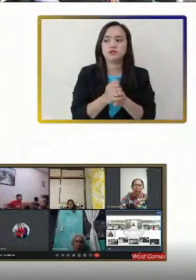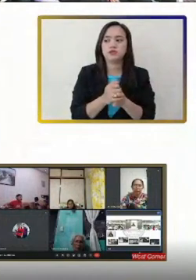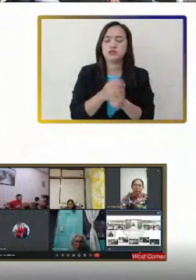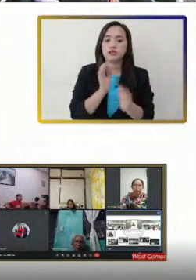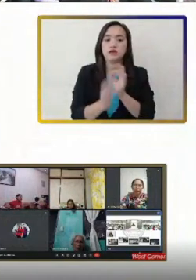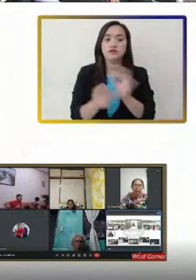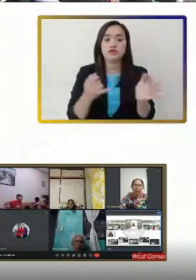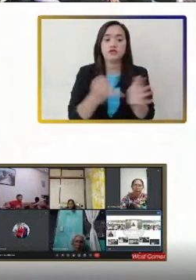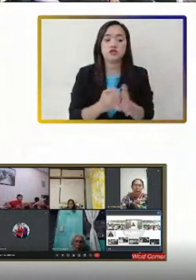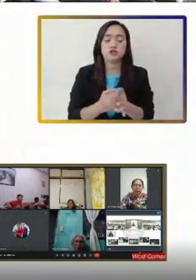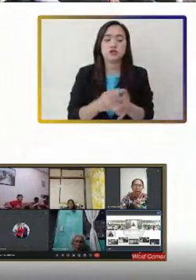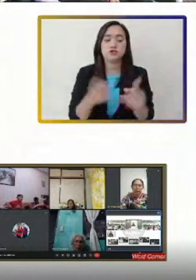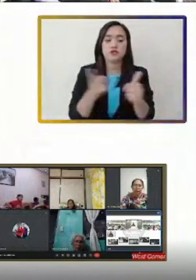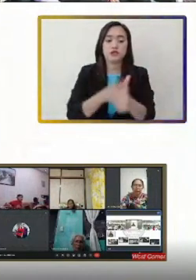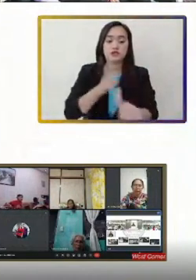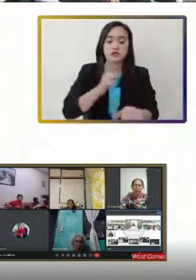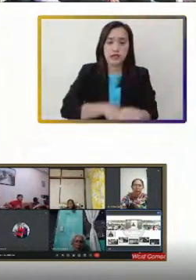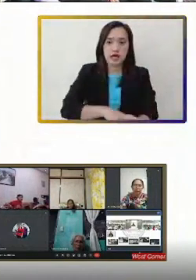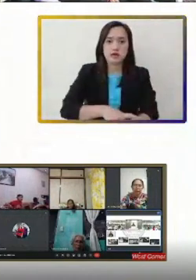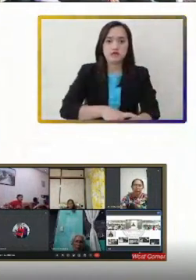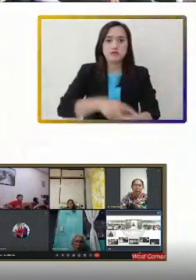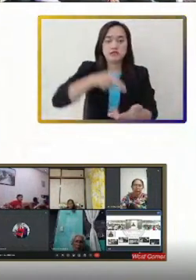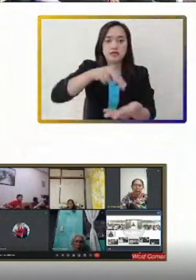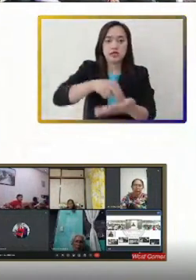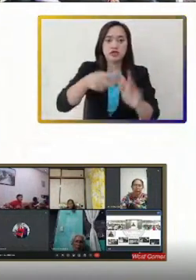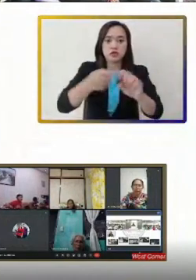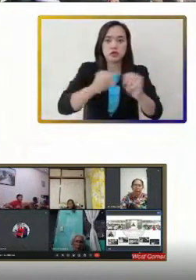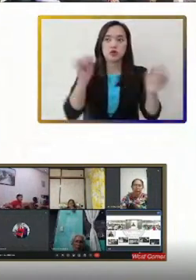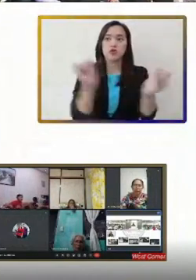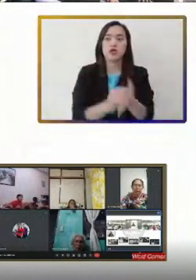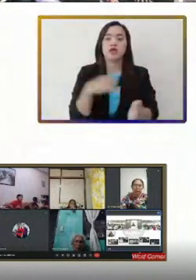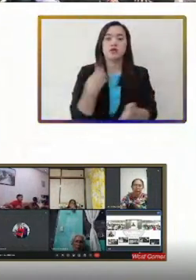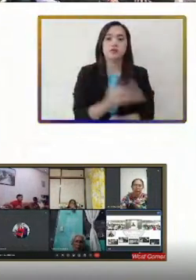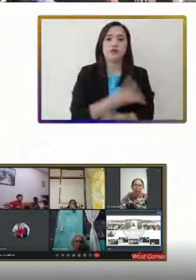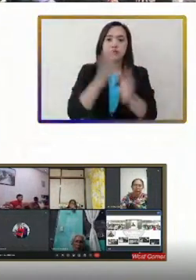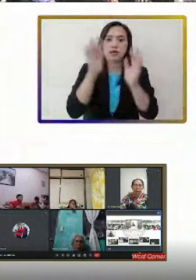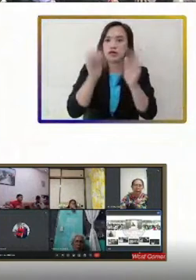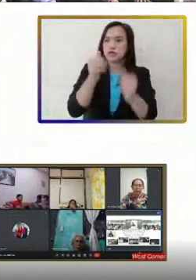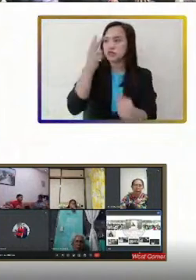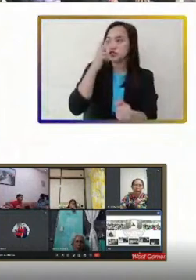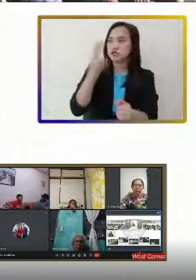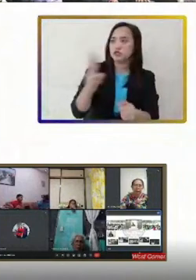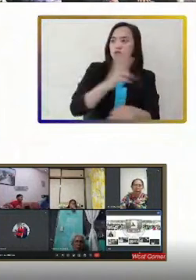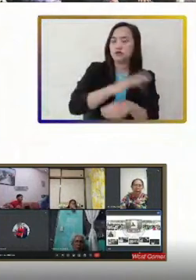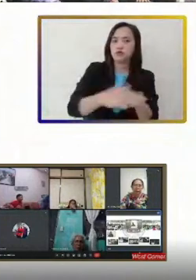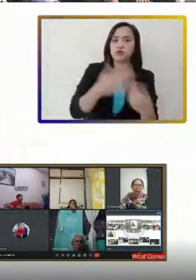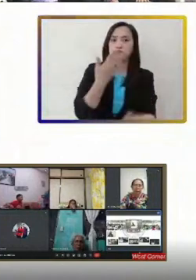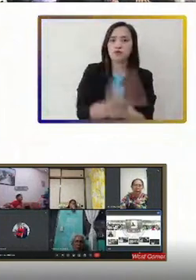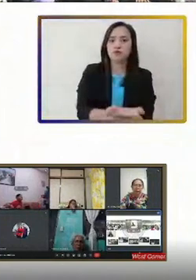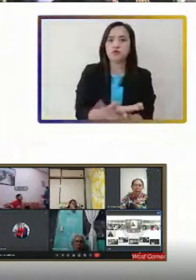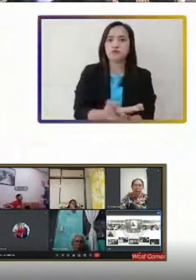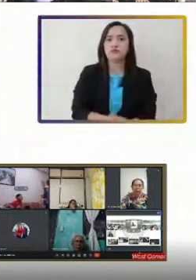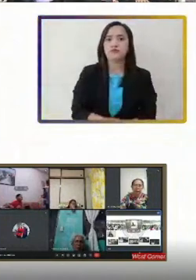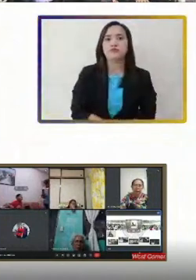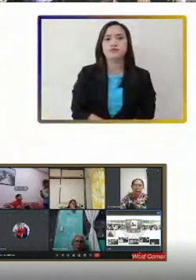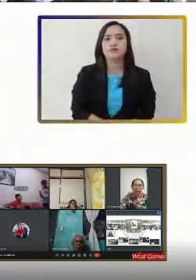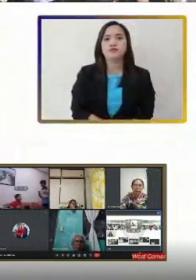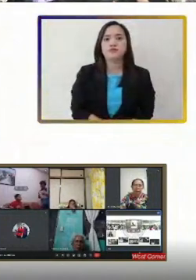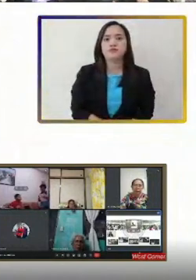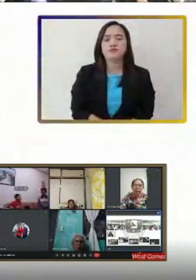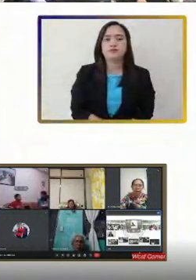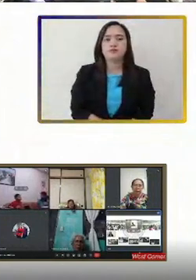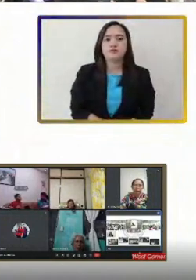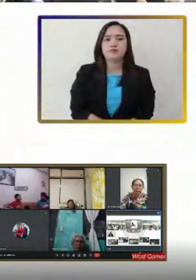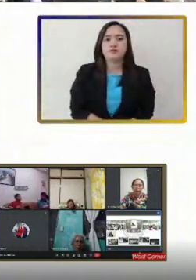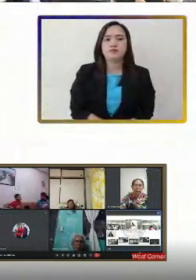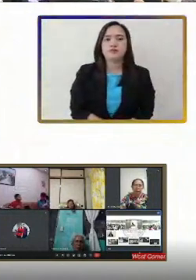first time, would you please stand up? Pakitayo nga po yung 9 na first time visitor. Sige, yung may mga ID siguro yan. Yung 1, 2, 3, 4, 5,